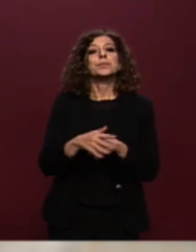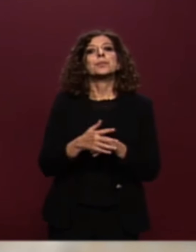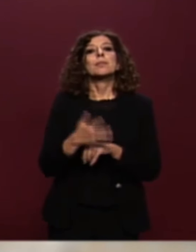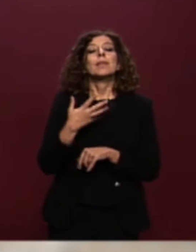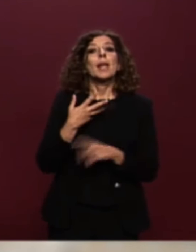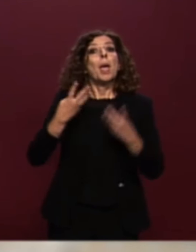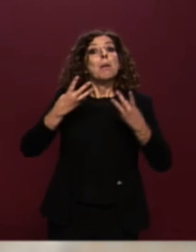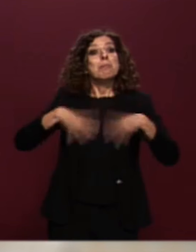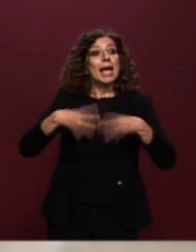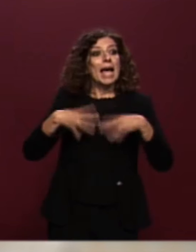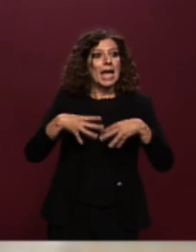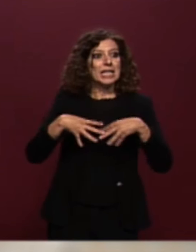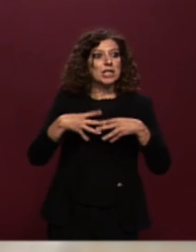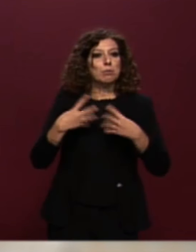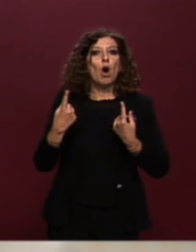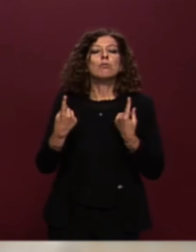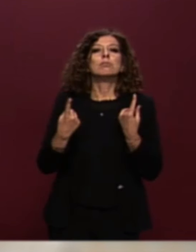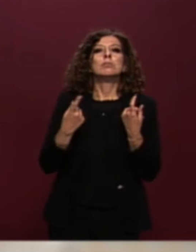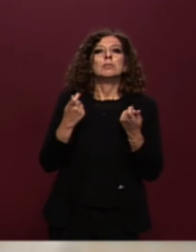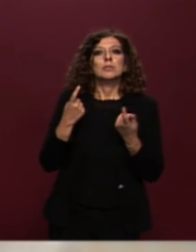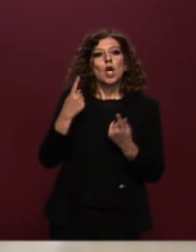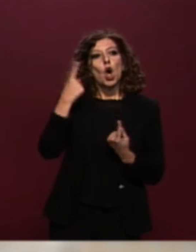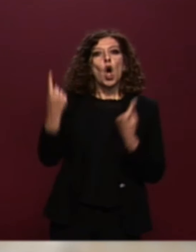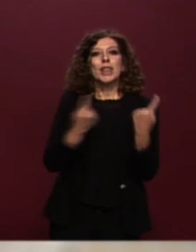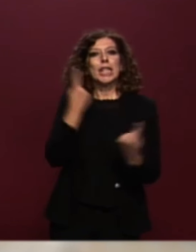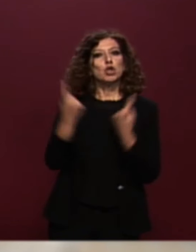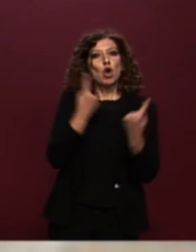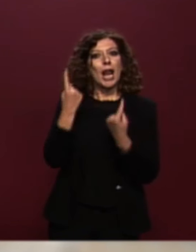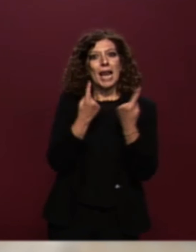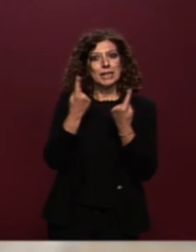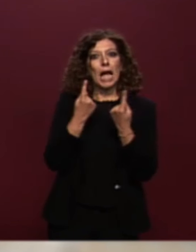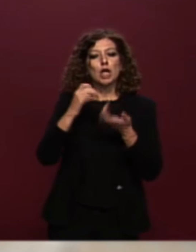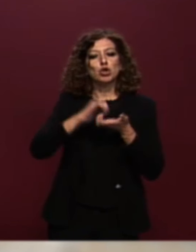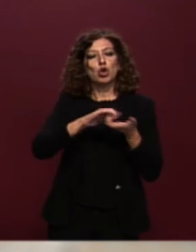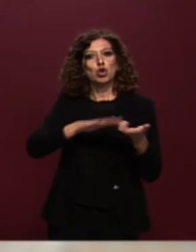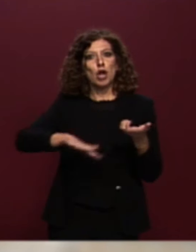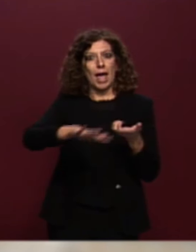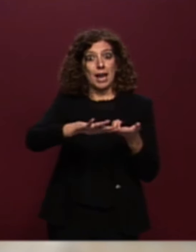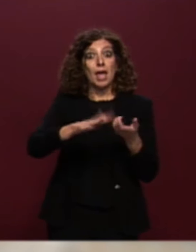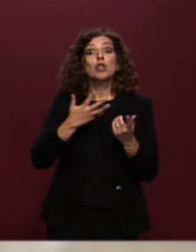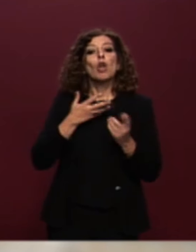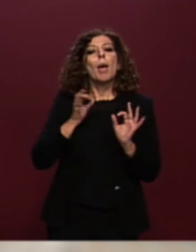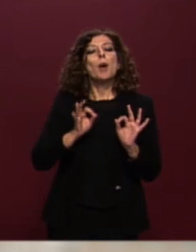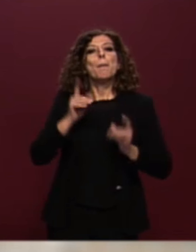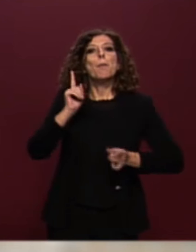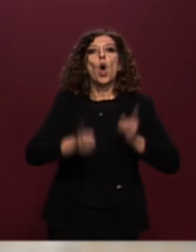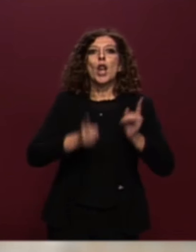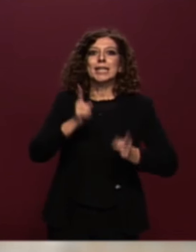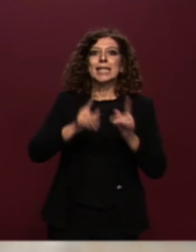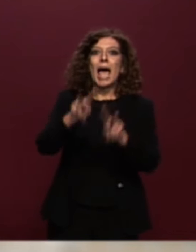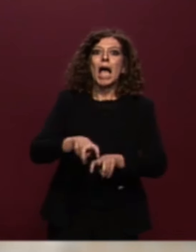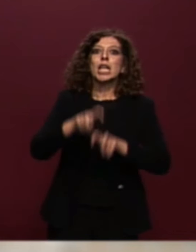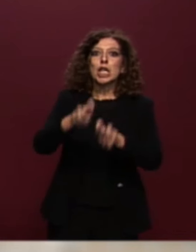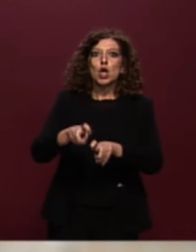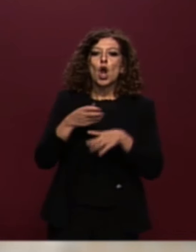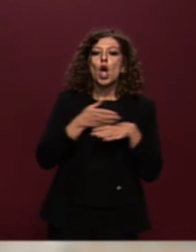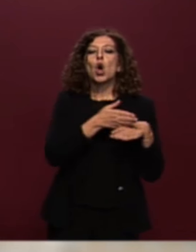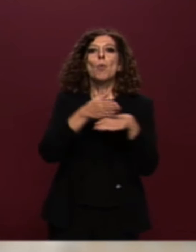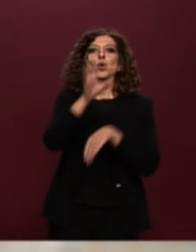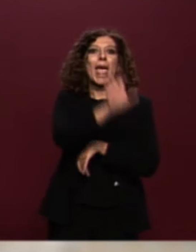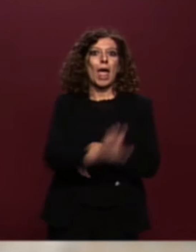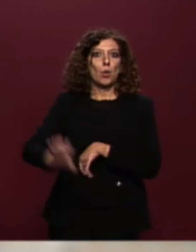condizionalità sociale nella politica agricola comune europea. Significa